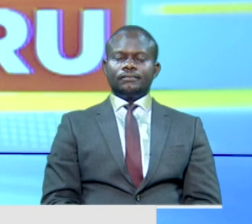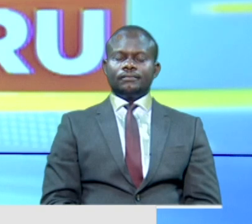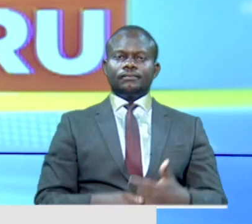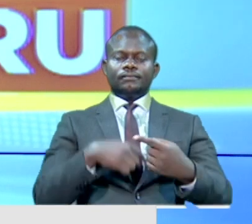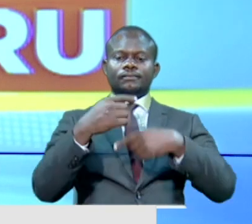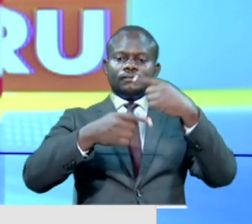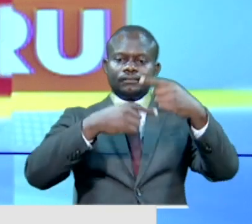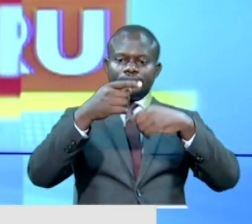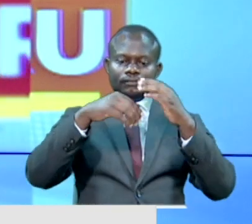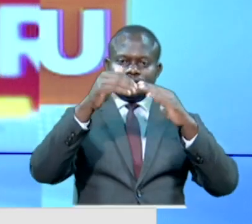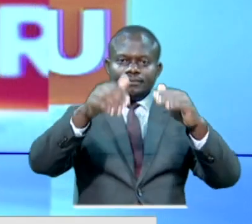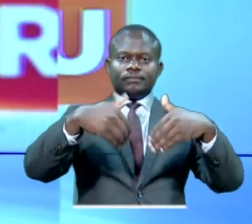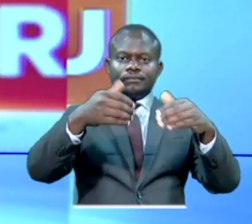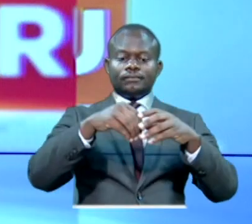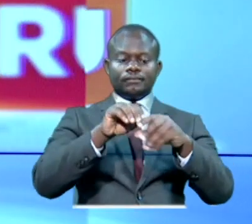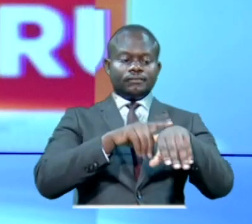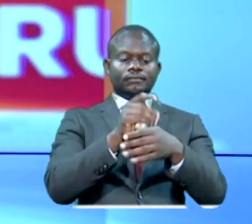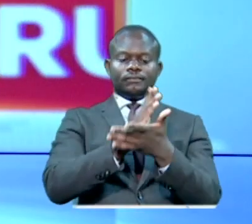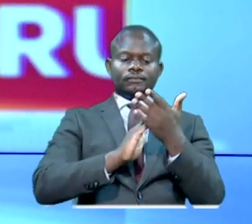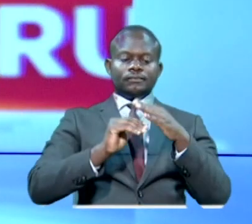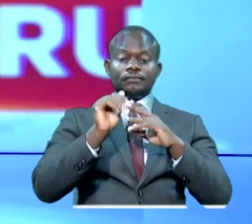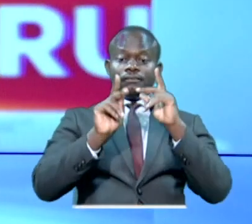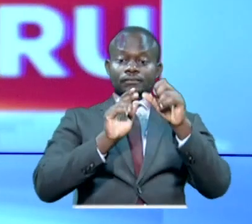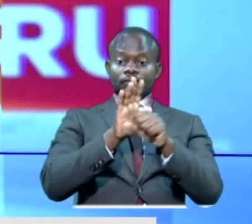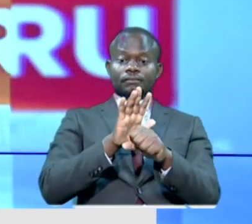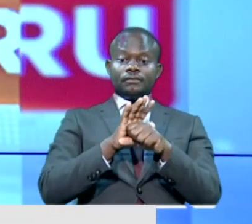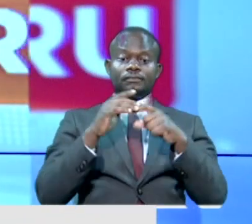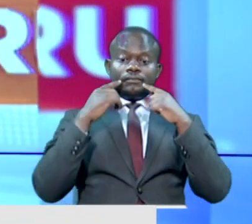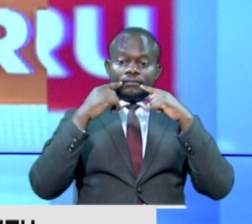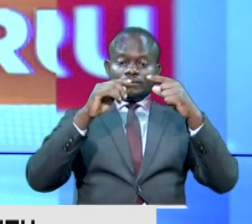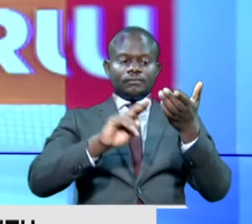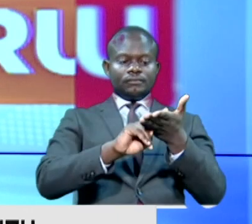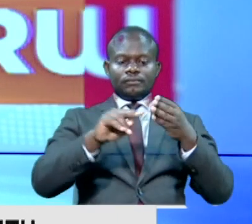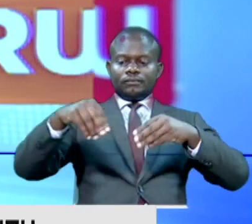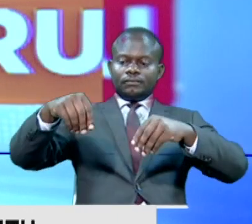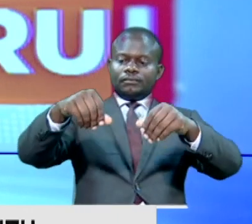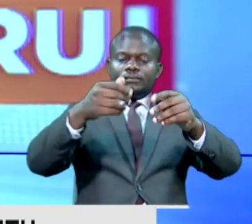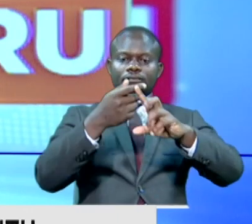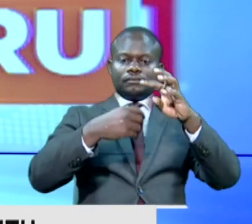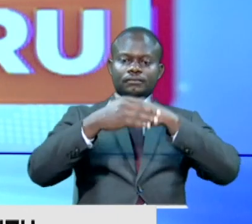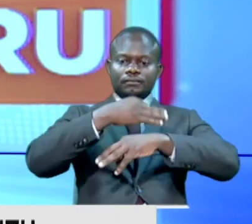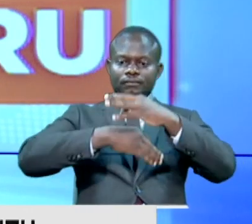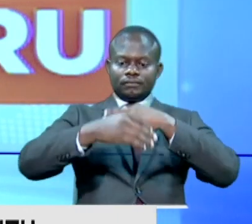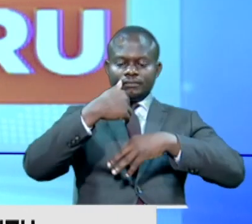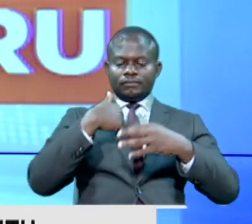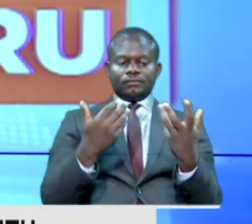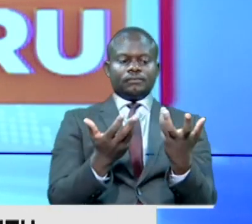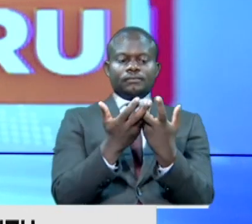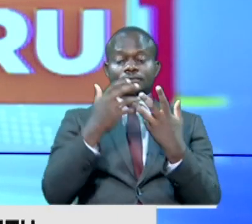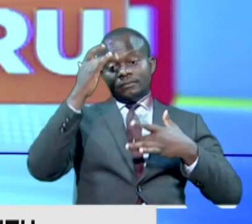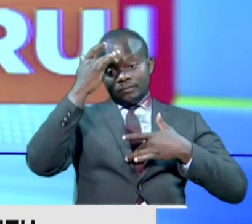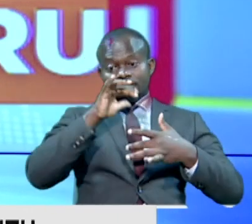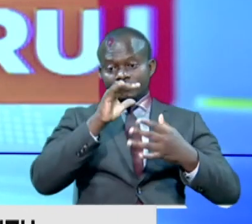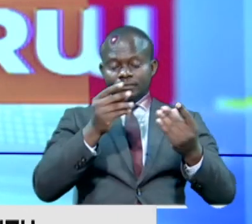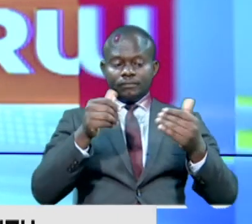Tukomereza amakuru avugwa mu buhinzi mu gihe bamwe mu baturage bavuga ko imikoreshereze y'ifumbire mvaruganda yaba ifitanye isano n'indwara zidakira